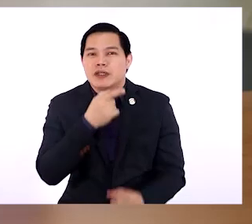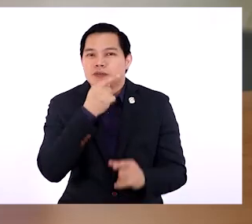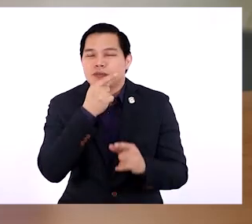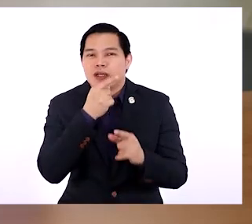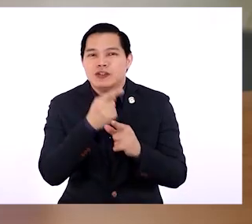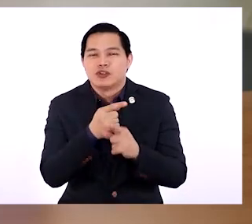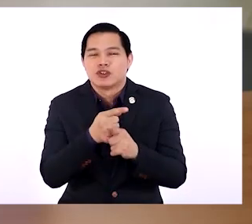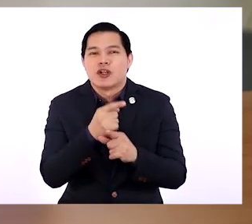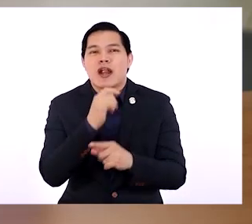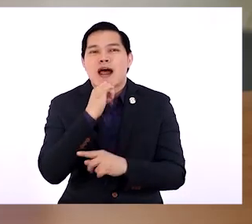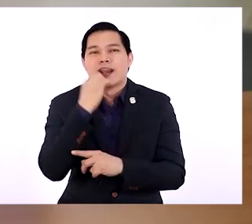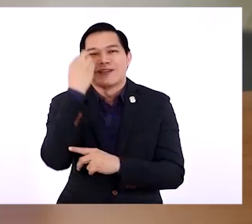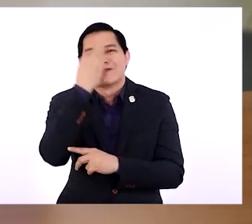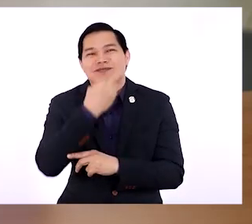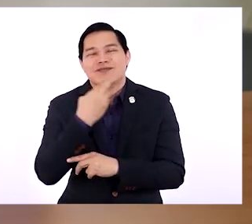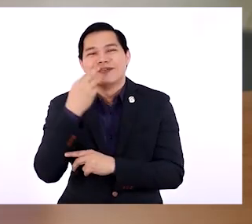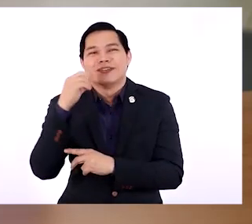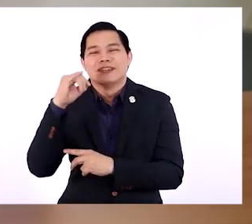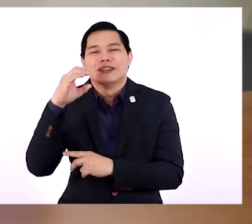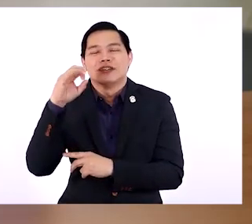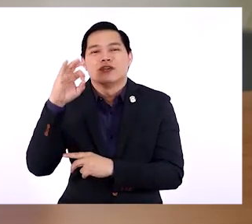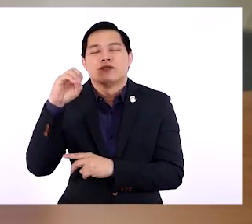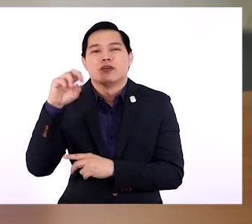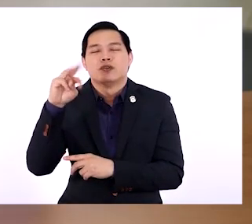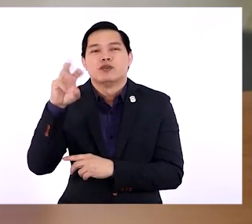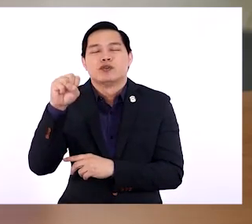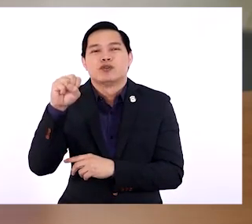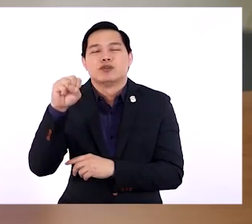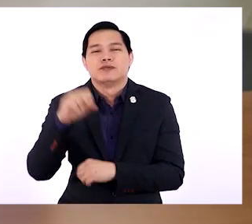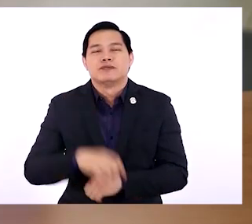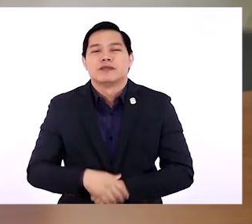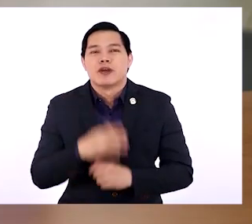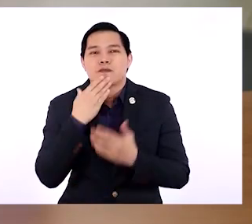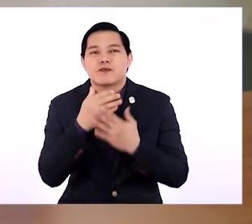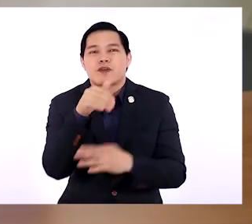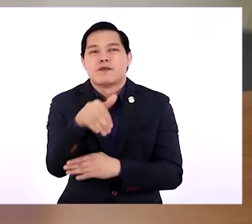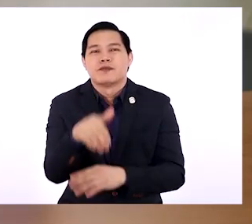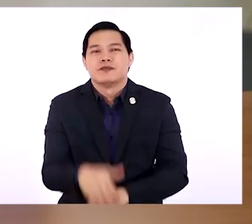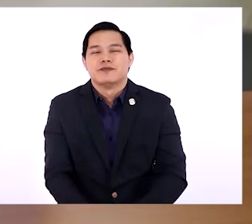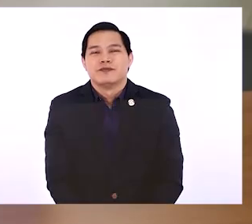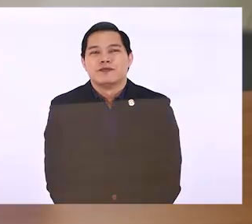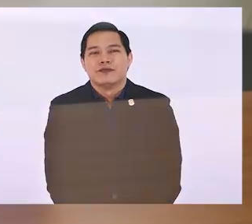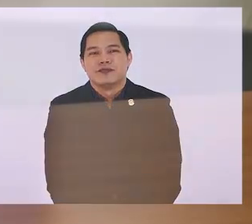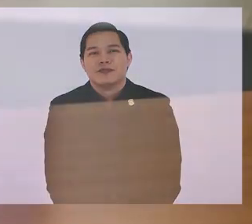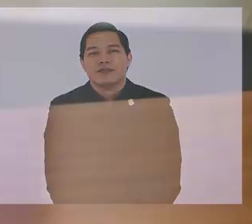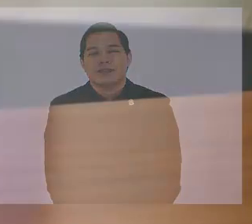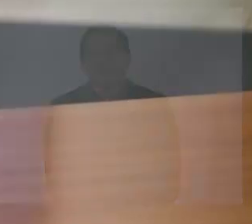si kapatid na Ella Ronquillo at ito ang CFO News. Magandang hapon po.